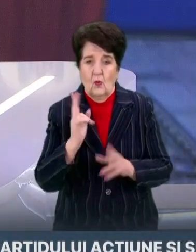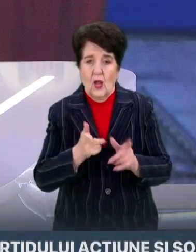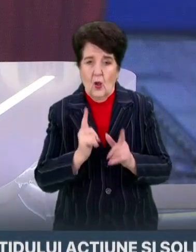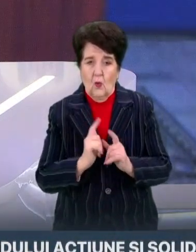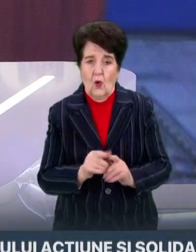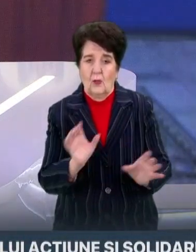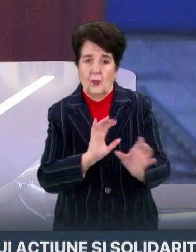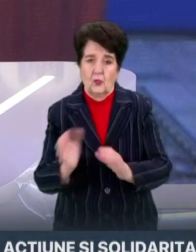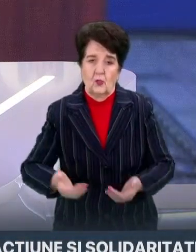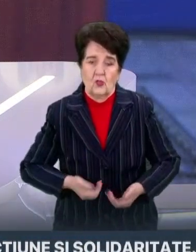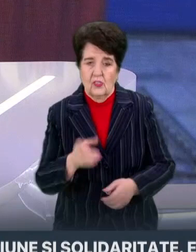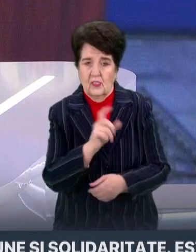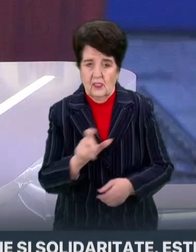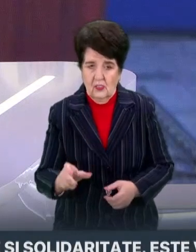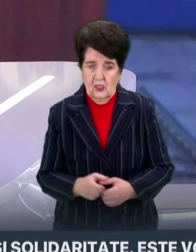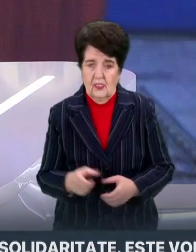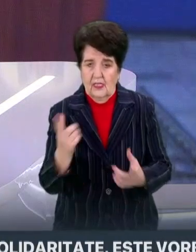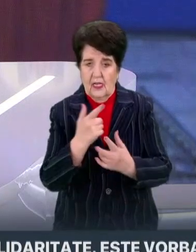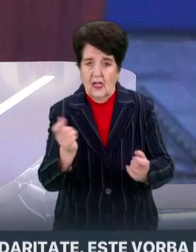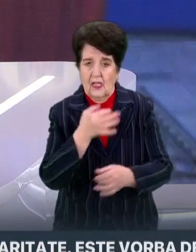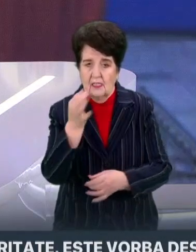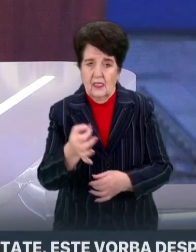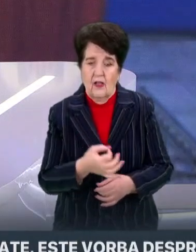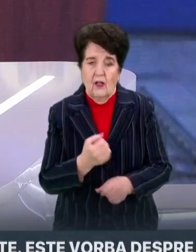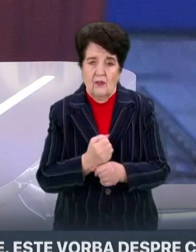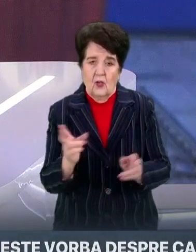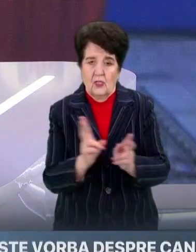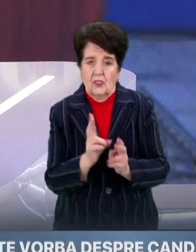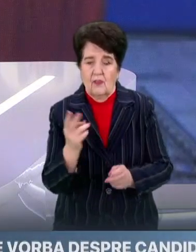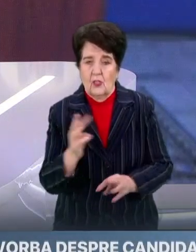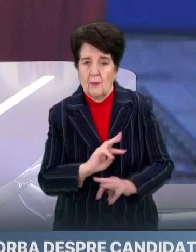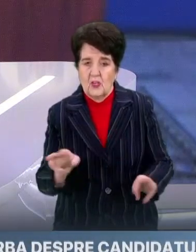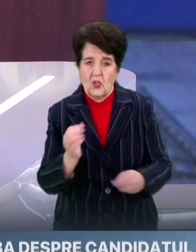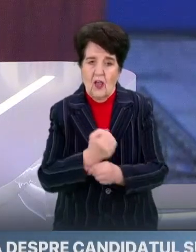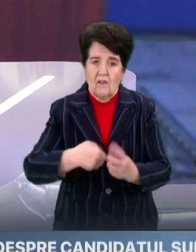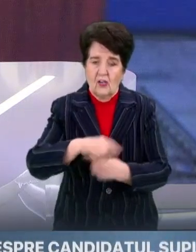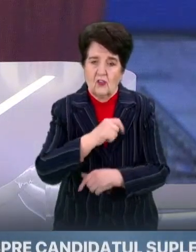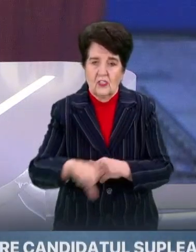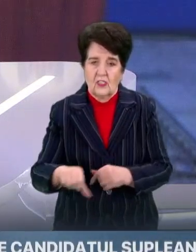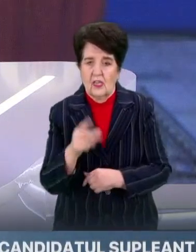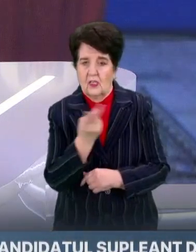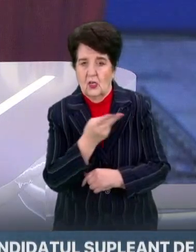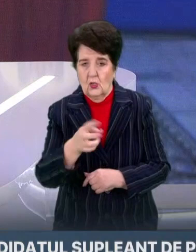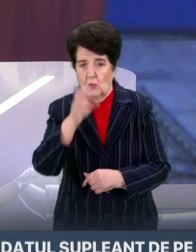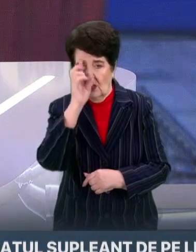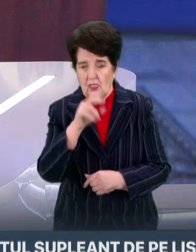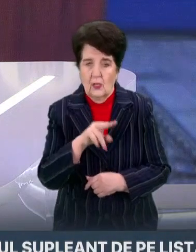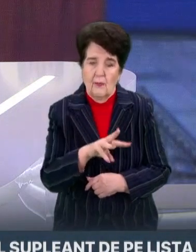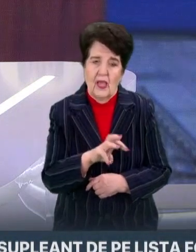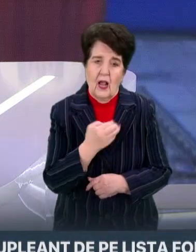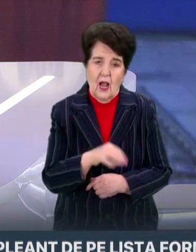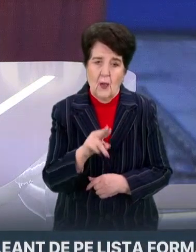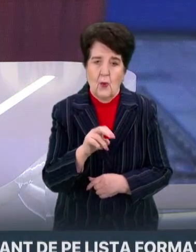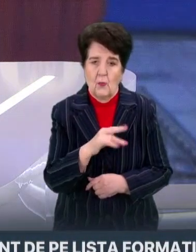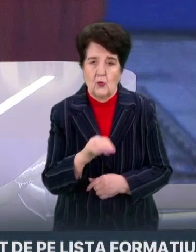protecția socială a cetățenilor. Declarația a fost făcută la întrevederea dintre ministrii afacerilor externe din cele două state, Mihai Popșoi și